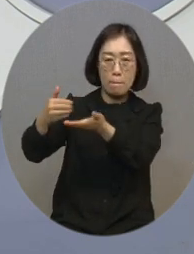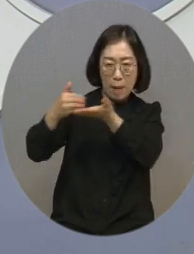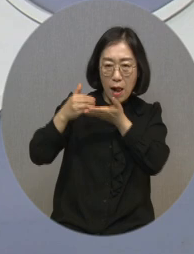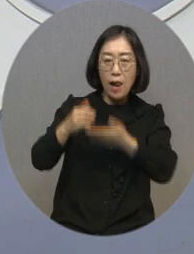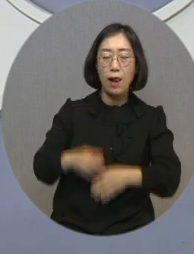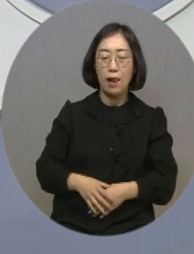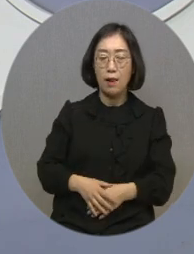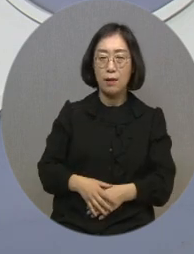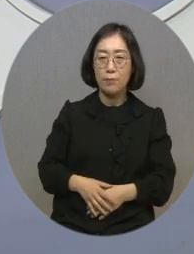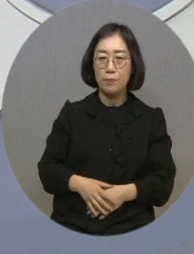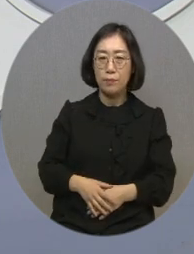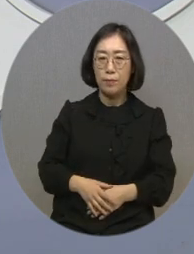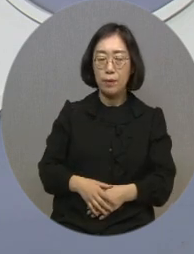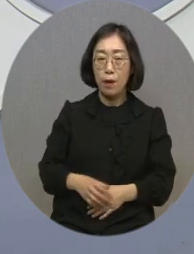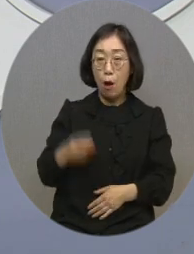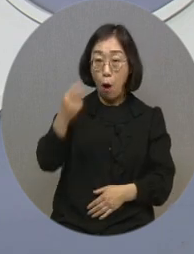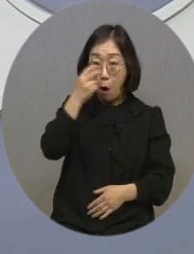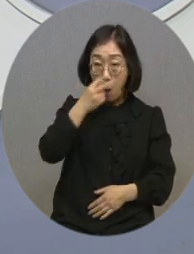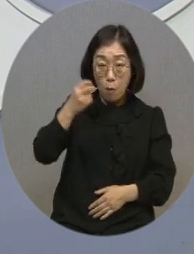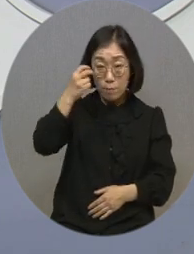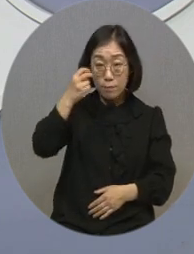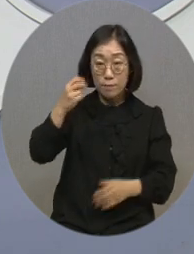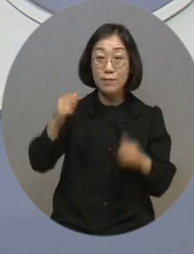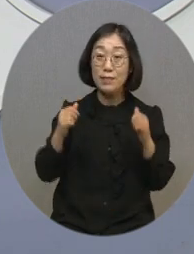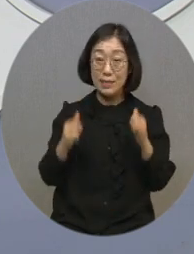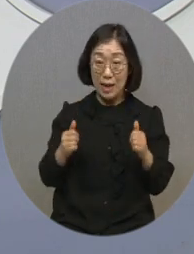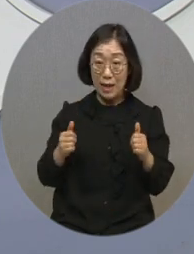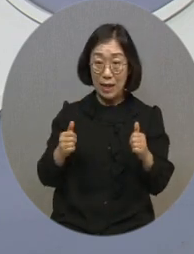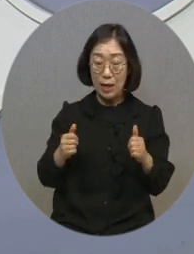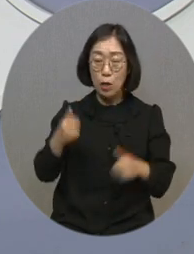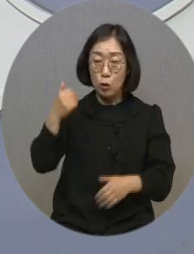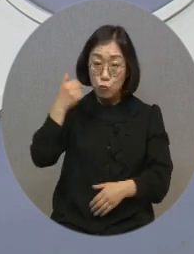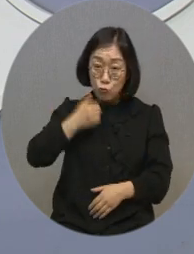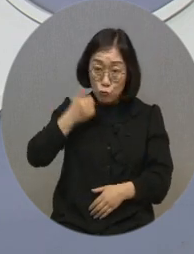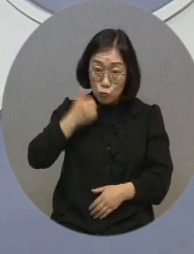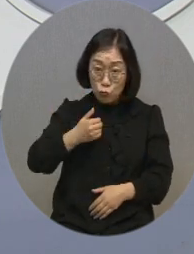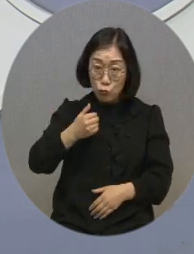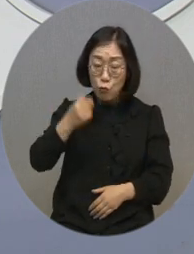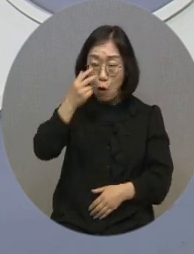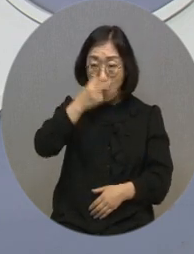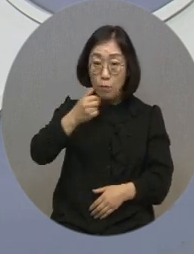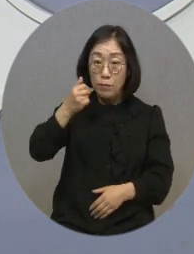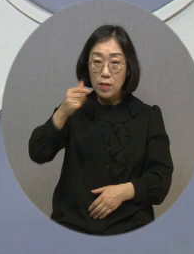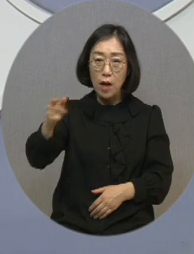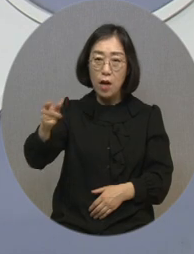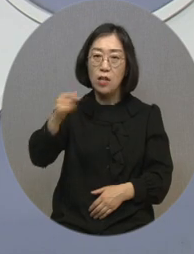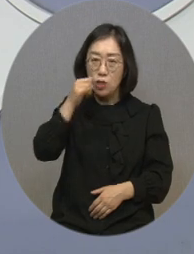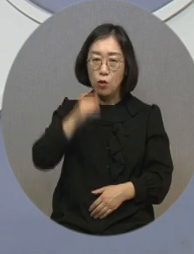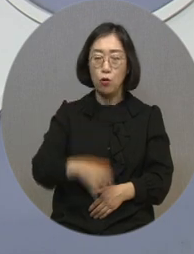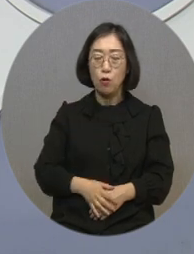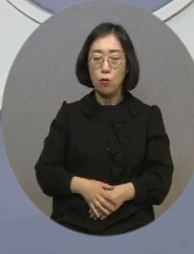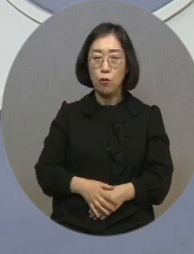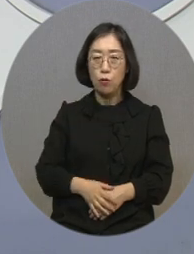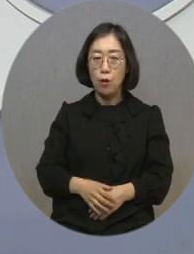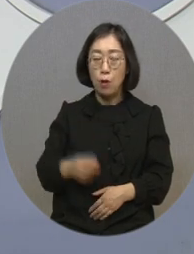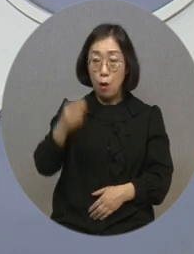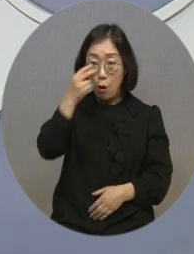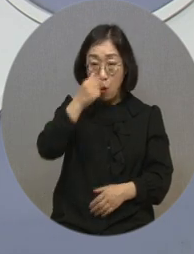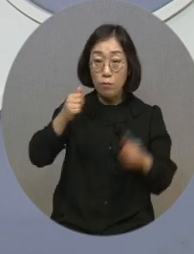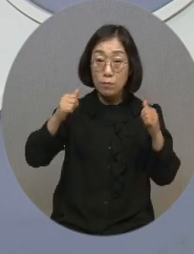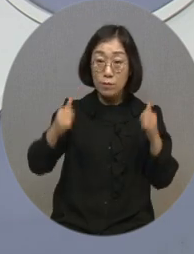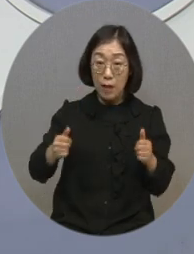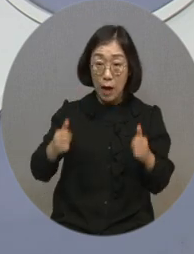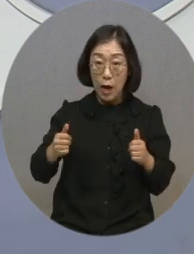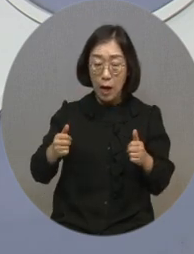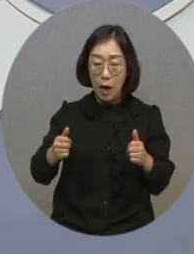남는데, 검찰에 누구누구라는 검사가 있는데, 그 사람은 검사 다섯